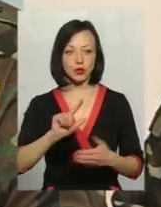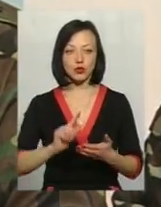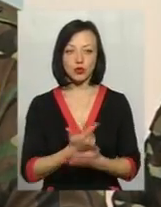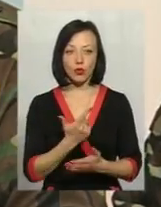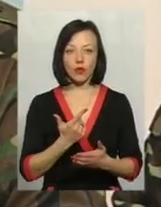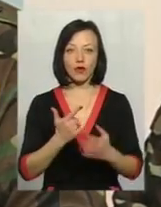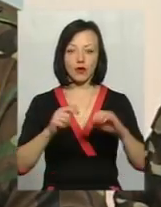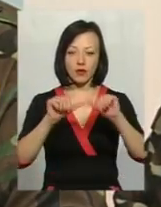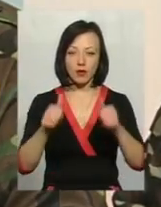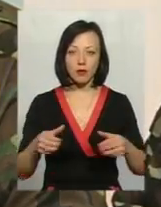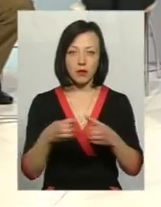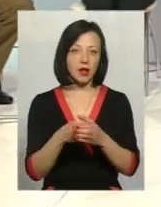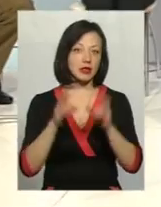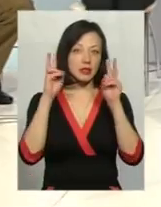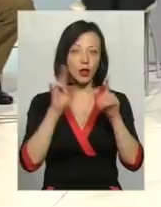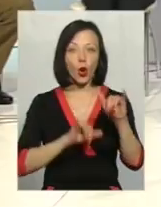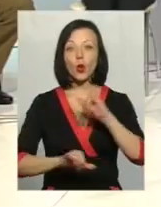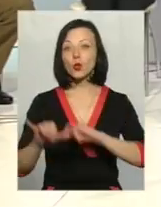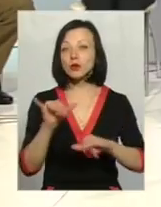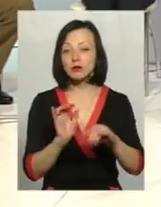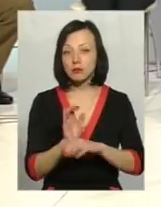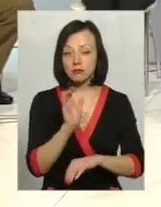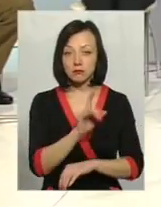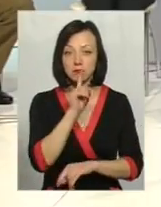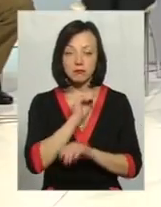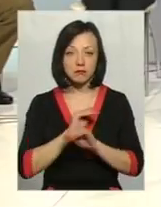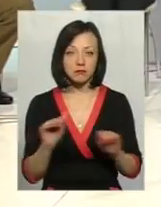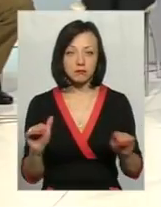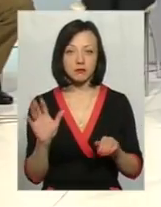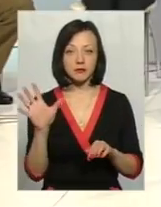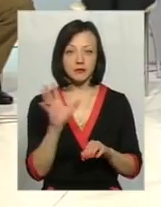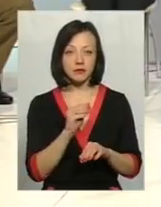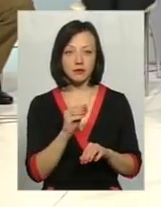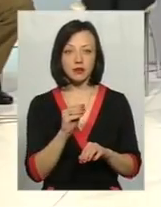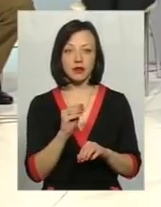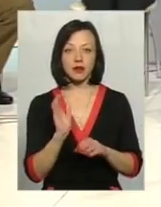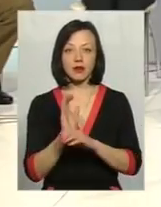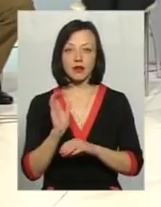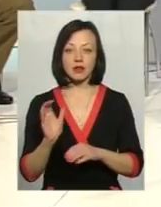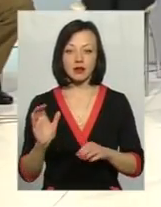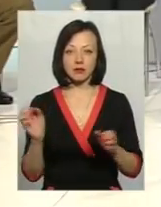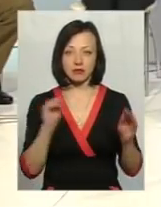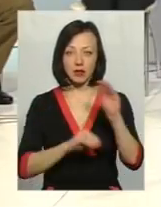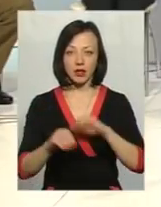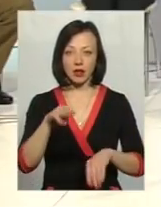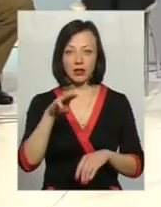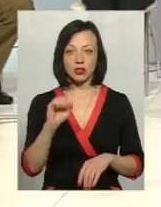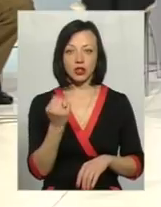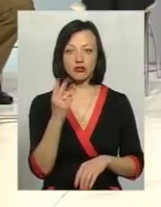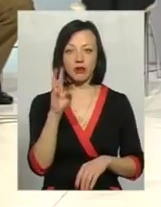почали нас формувати, куди, не знав ніхто толком нічого. Всі опять на Ташкент збирали, а потім вже відправили